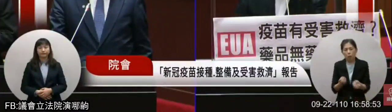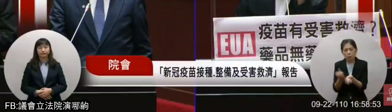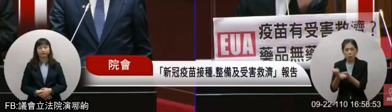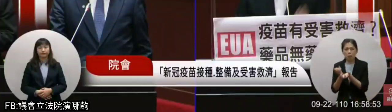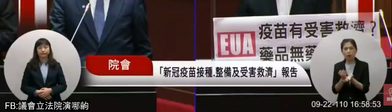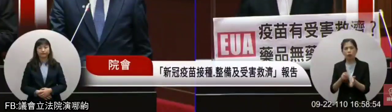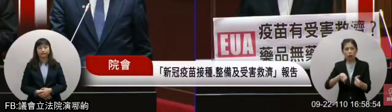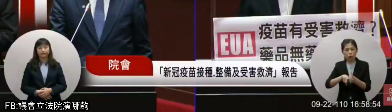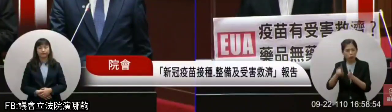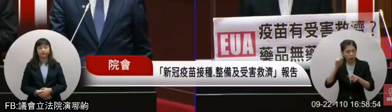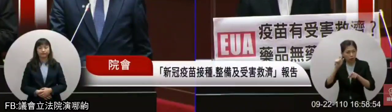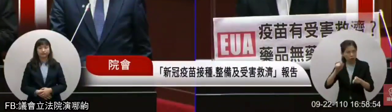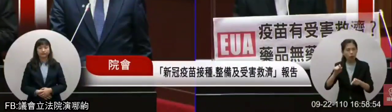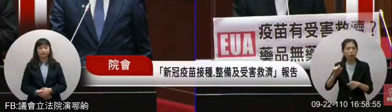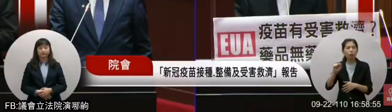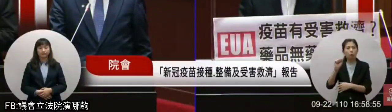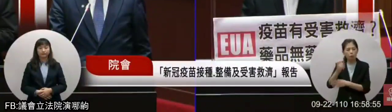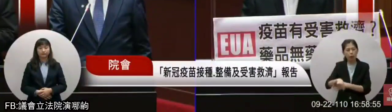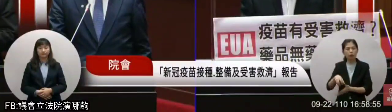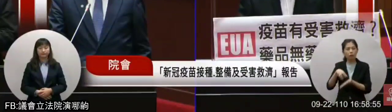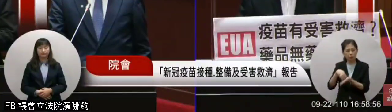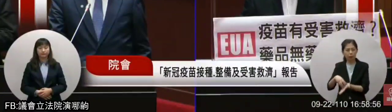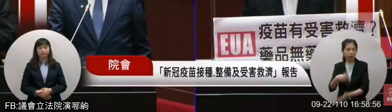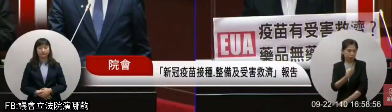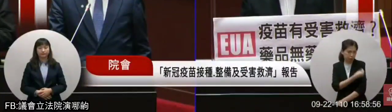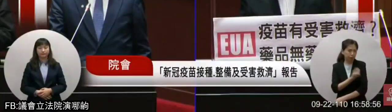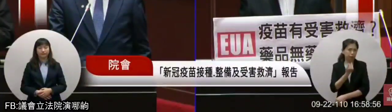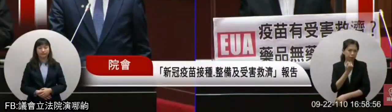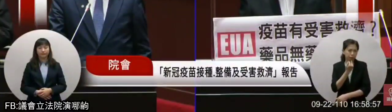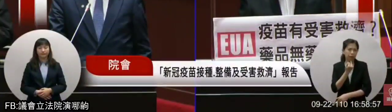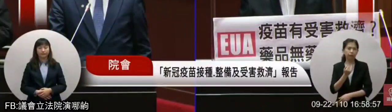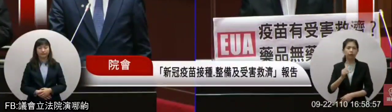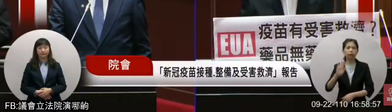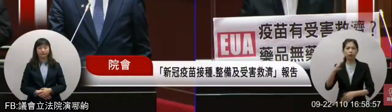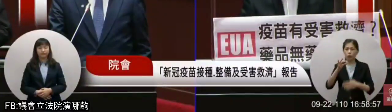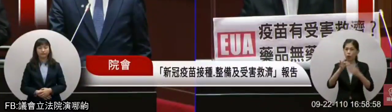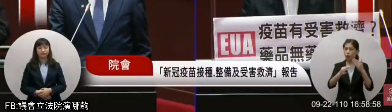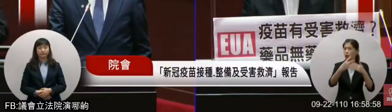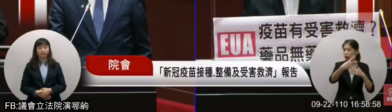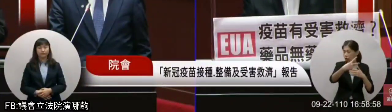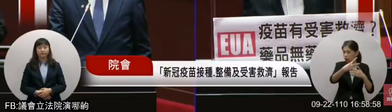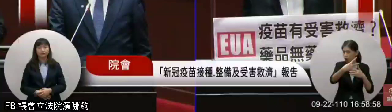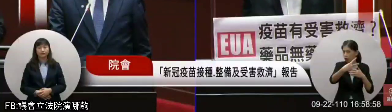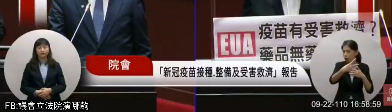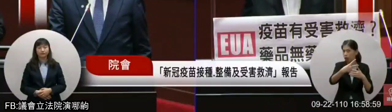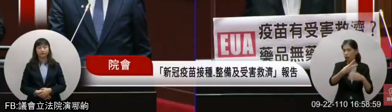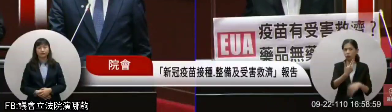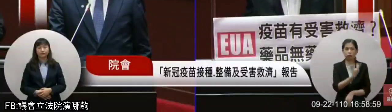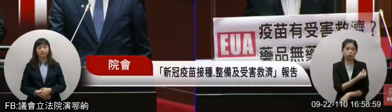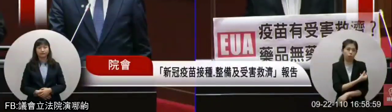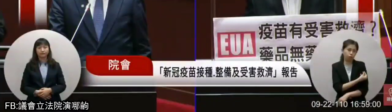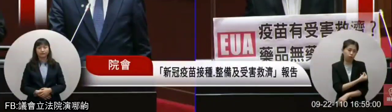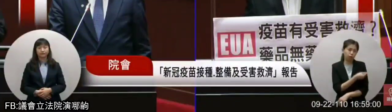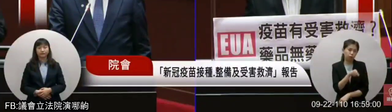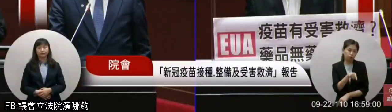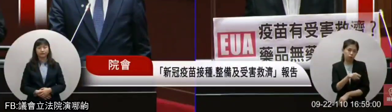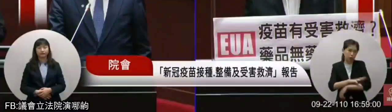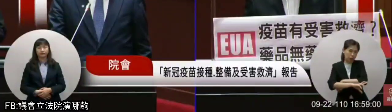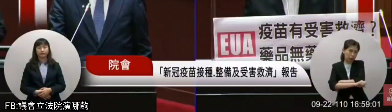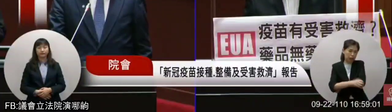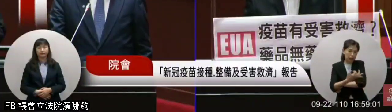专案给了他。但是哈、哦，在第二条当中，预防接种受害救济基金审